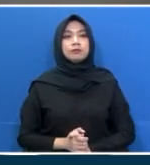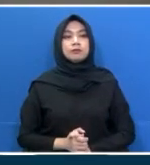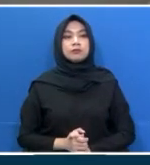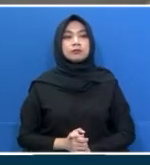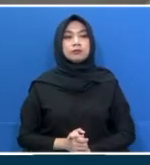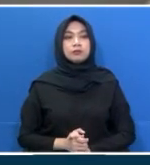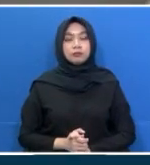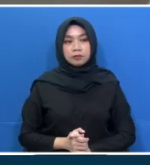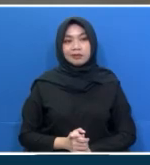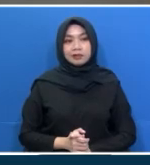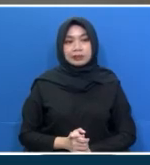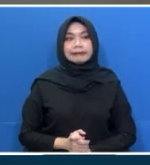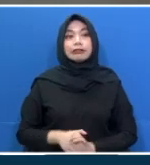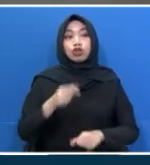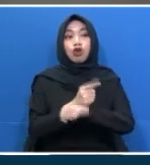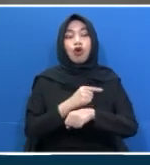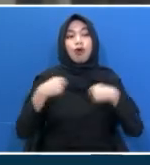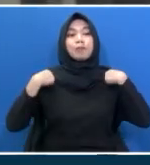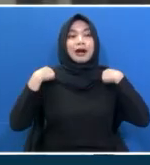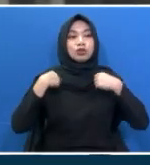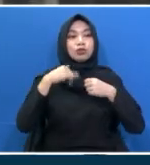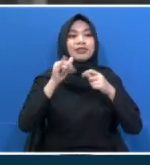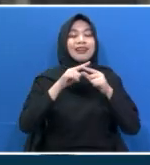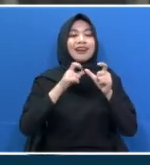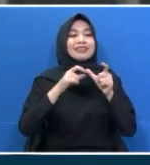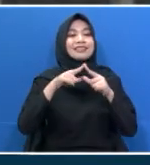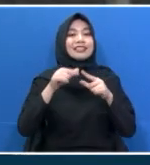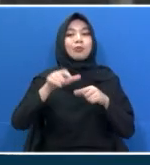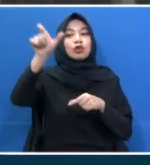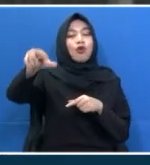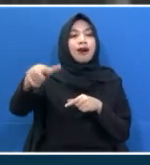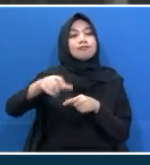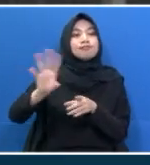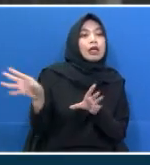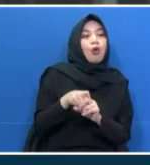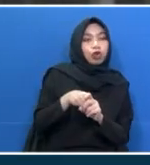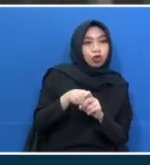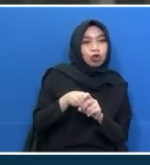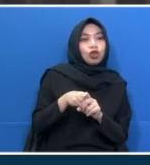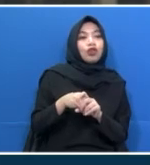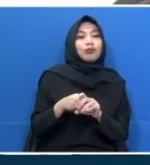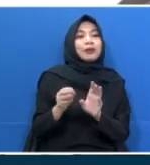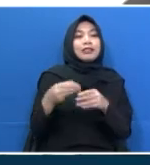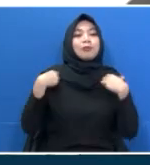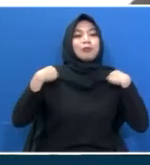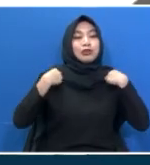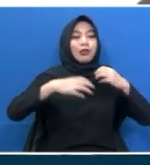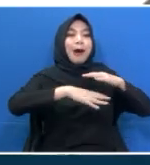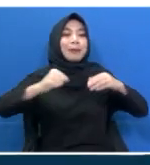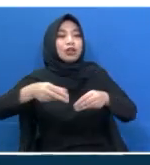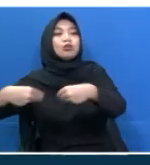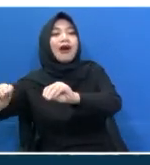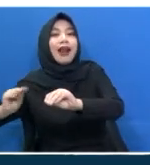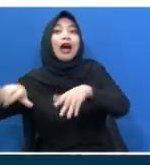Dalam bisnis ini, Saudara, pemilik butik merekrut reseller dan bertugas untuk memberi ataupun mencari member yang mau